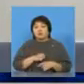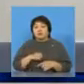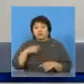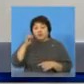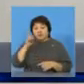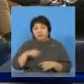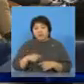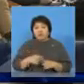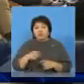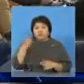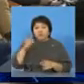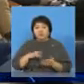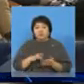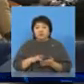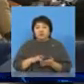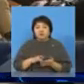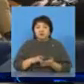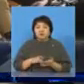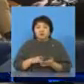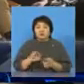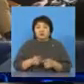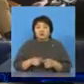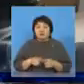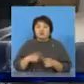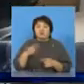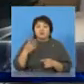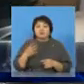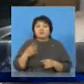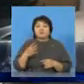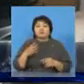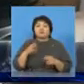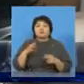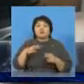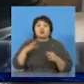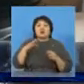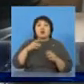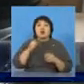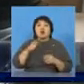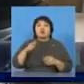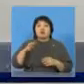өздеріңіз білесіздер. Ақтөбе қаласы осы 4 агломерацияға енген